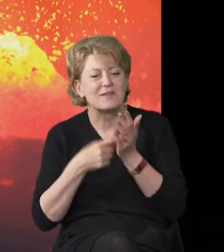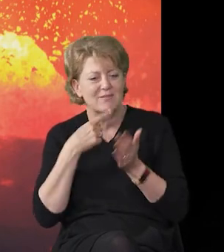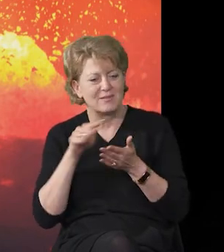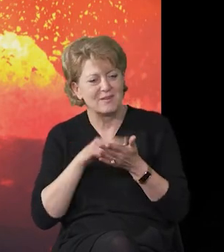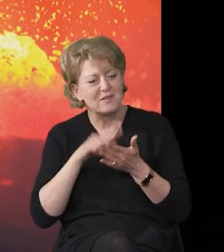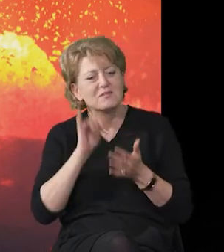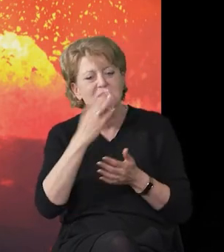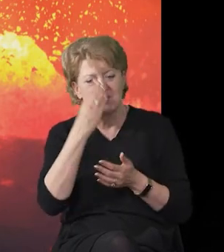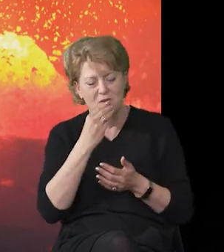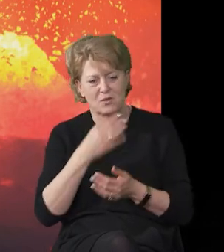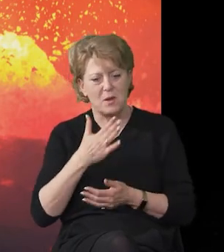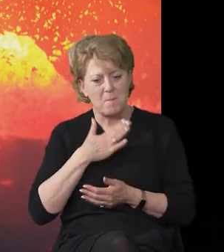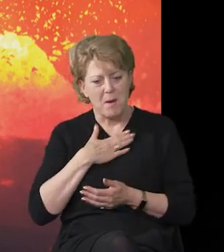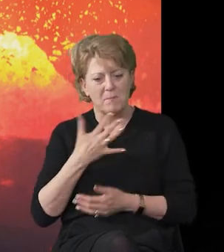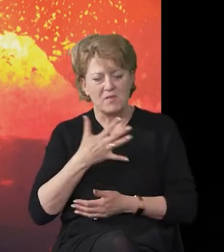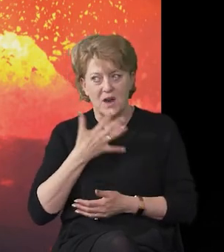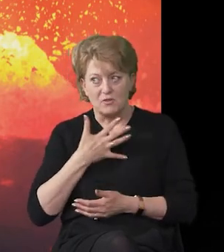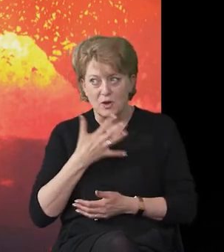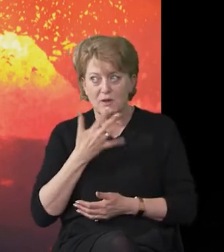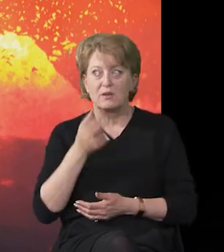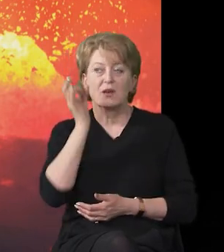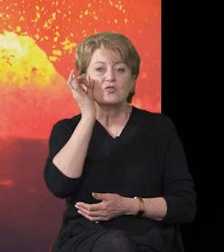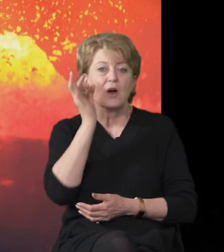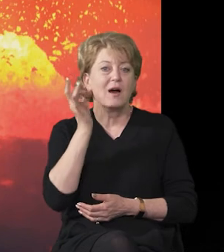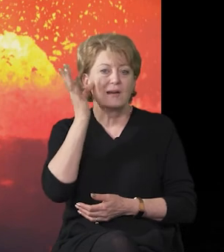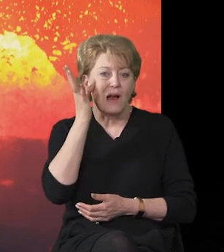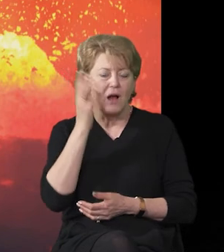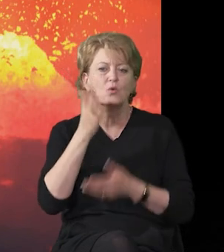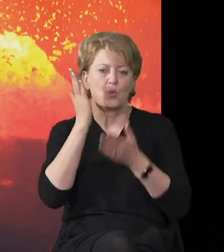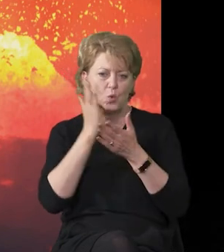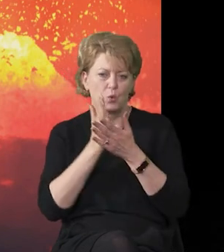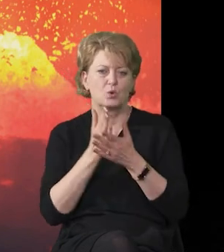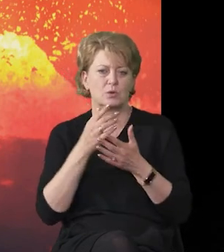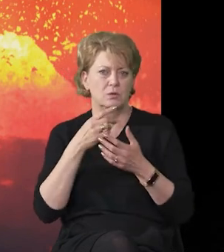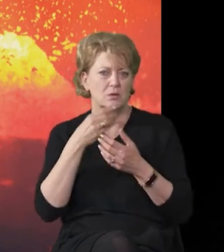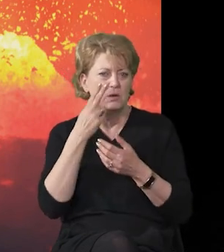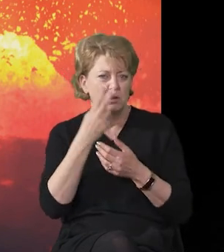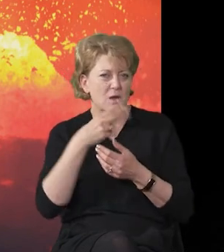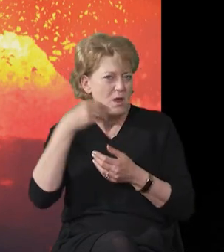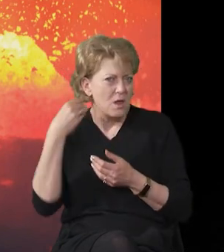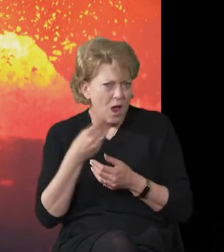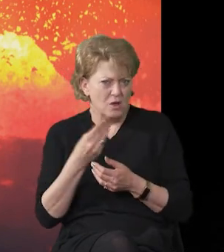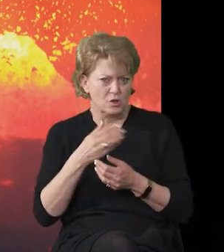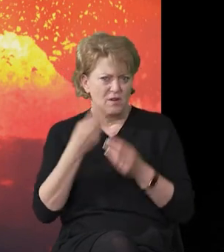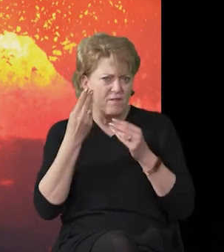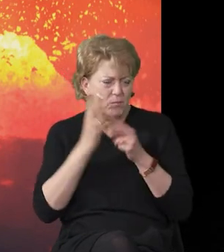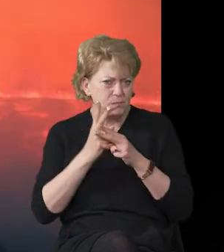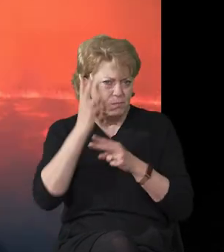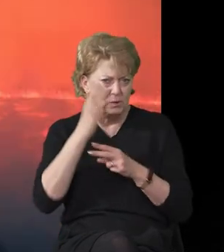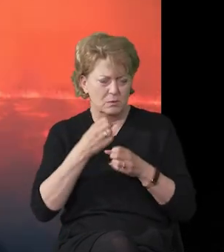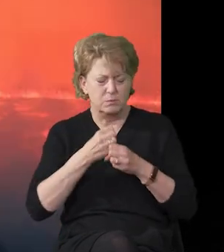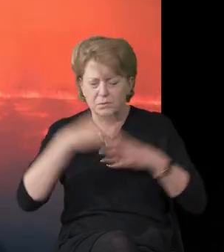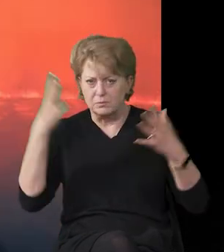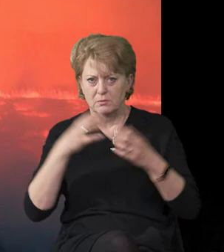mam wrażenie, że nad ranem, właśnie przed świtem, ta aktywność wulkaniczna jeszcze bardziej wzrosła, jeszcze większe wybuchy, jeszcze